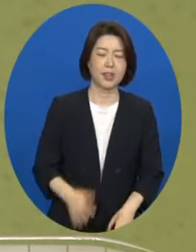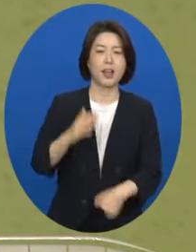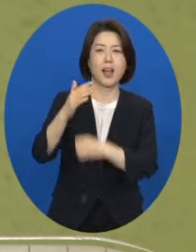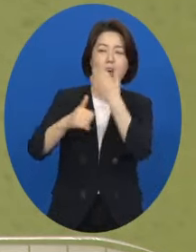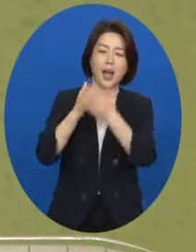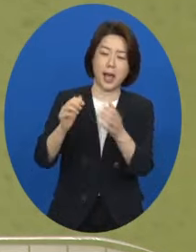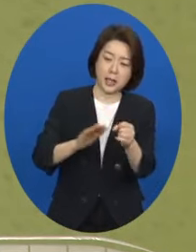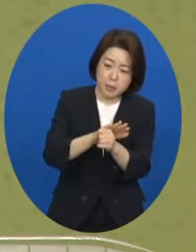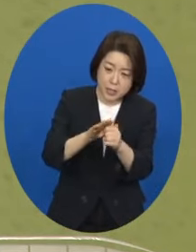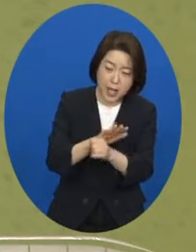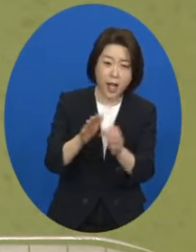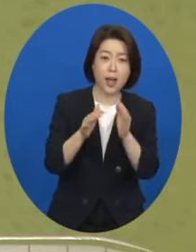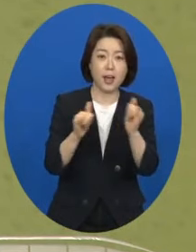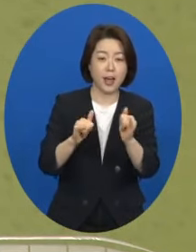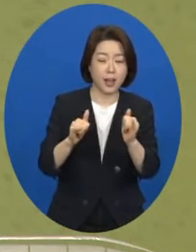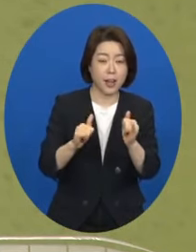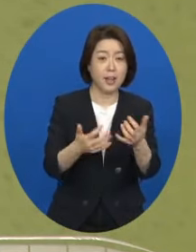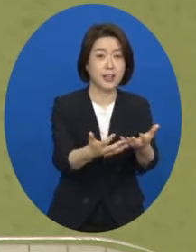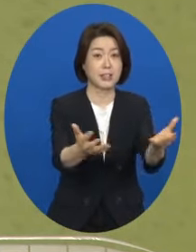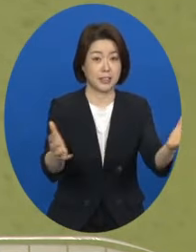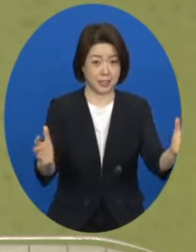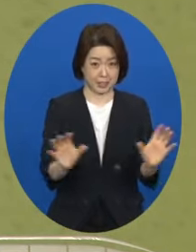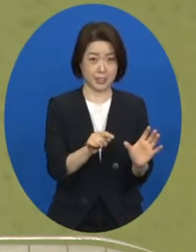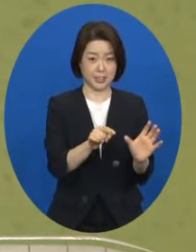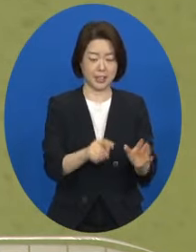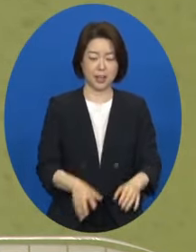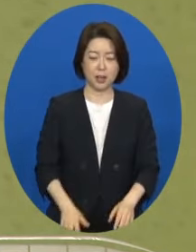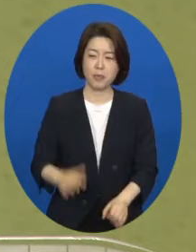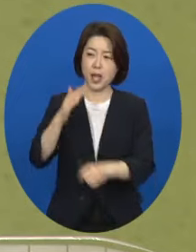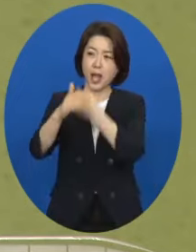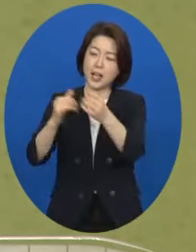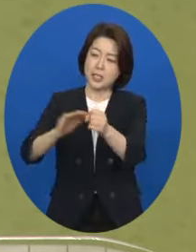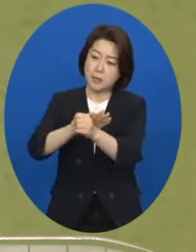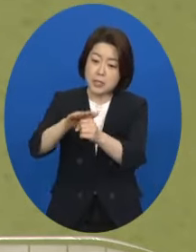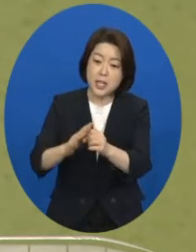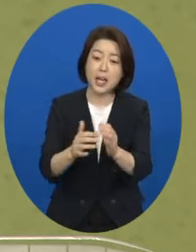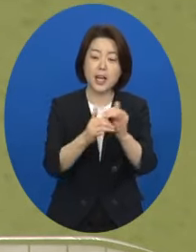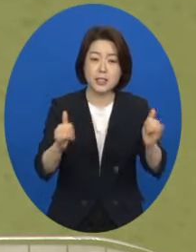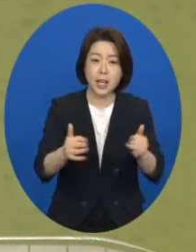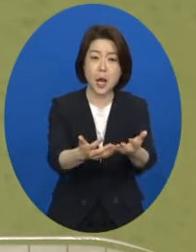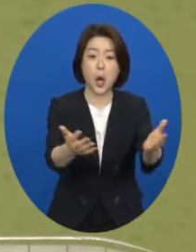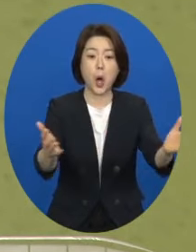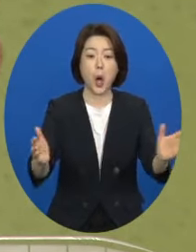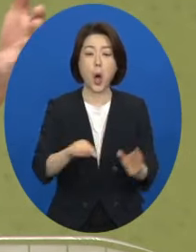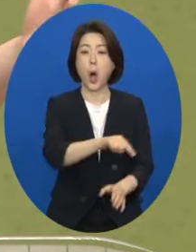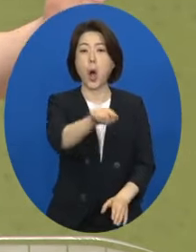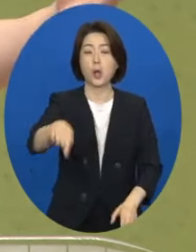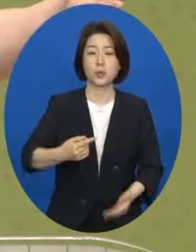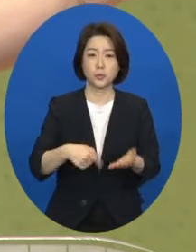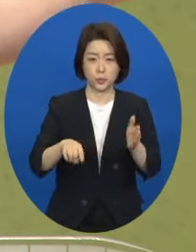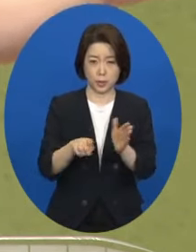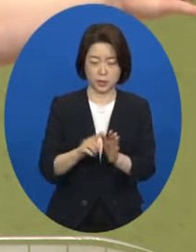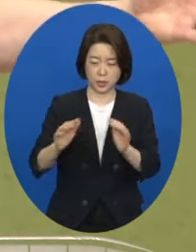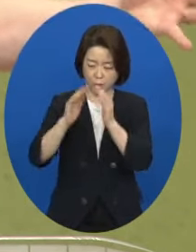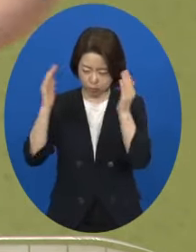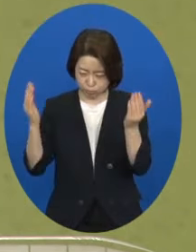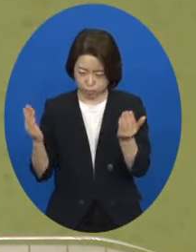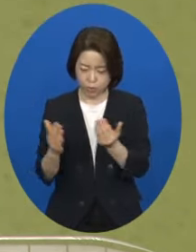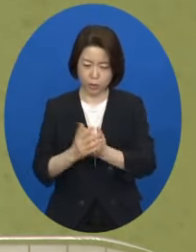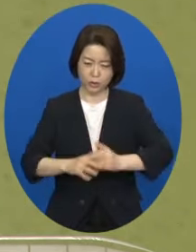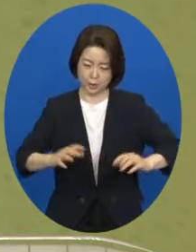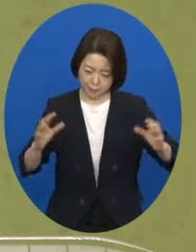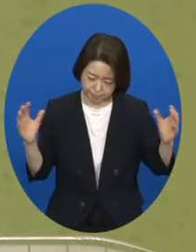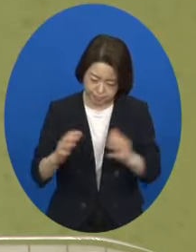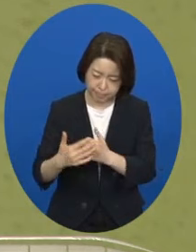하나님을 사랑하는 사람들에게, 이 조건이 이거야. 하나님을 사랑하는 사람들을 위해서 하나님은 모든 것을 합력하여